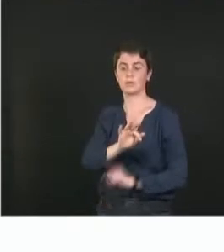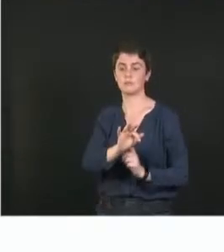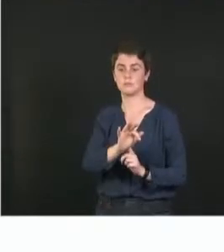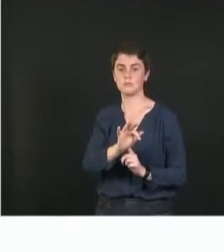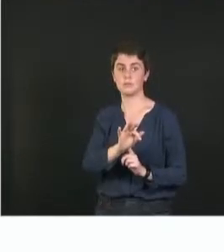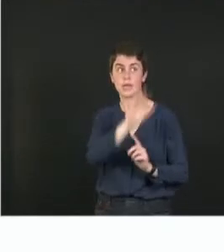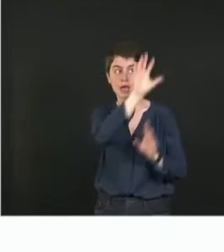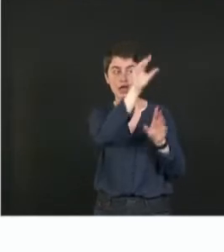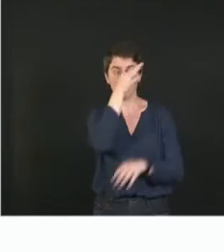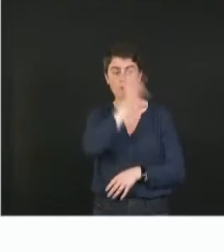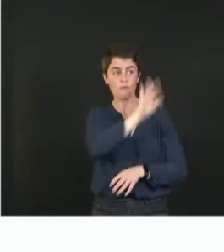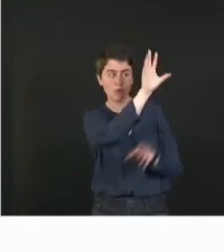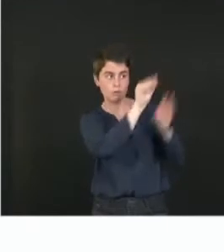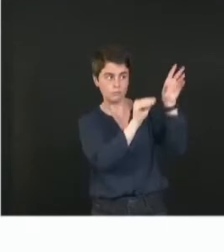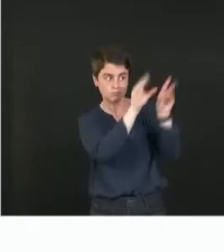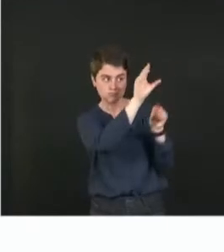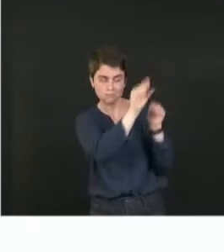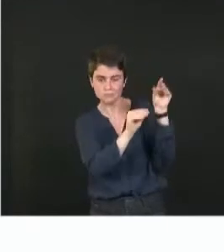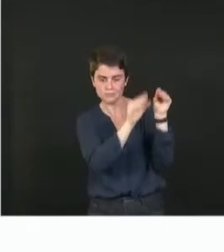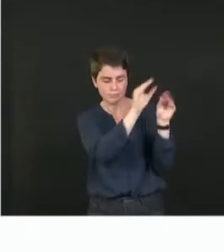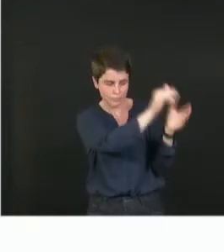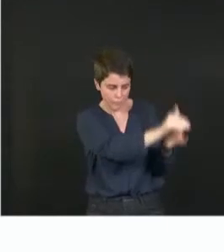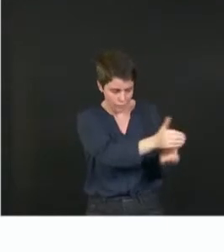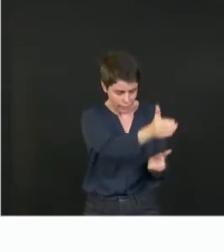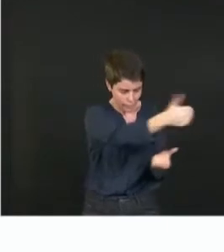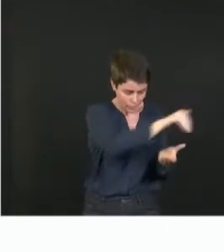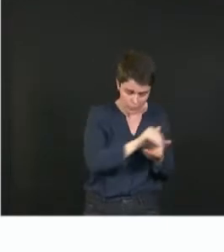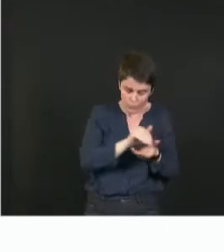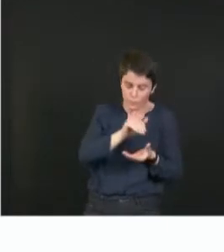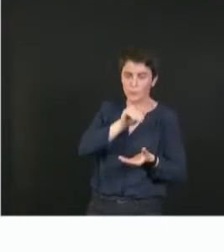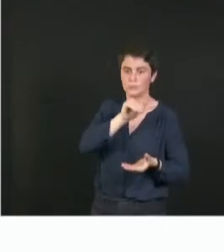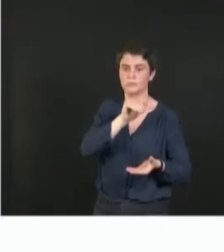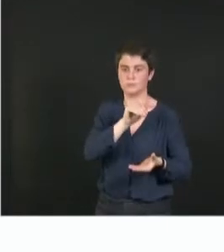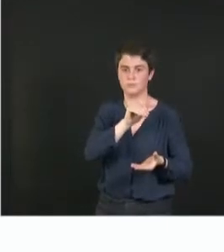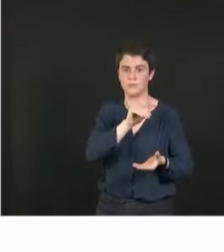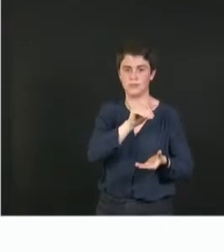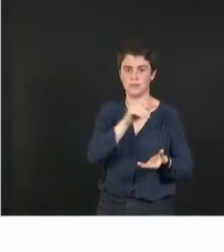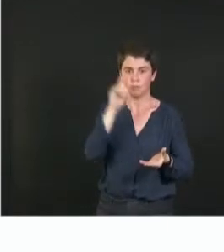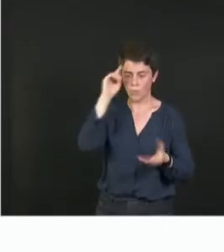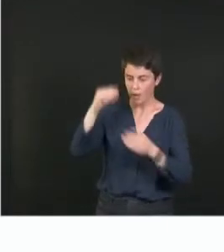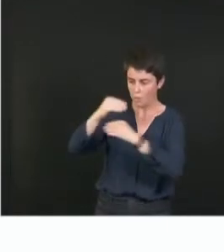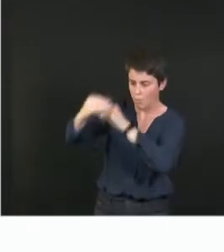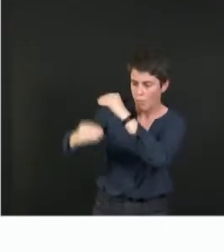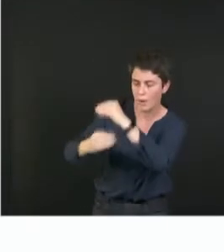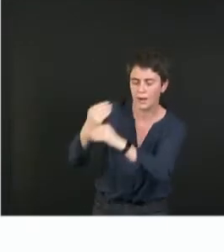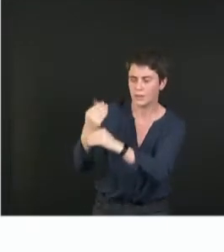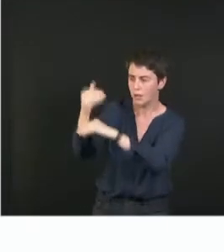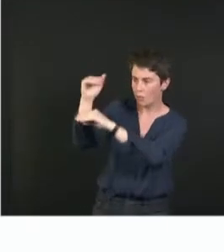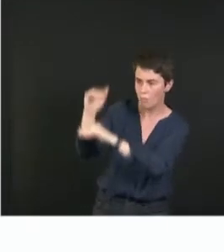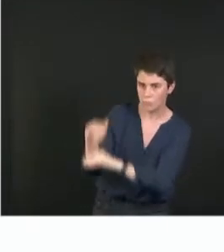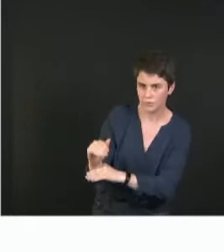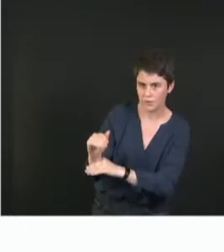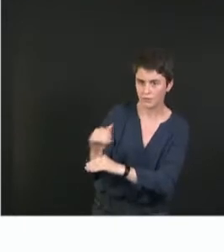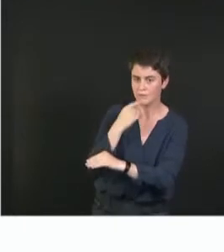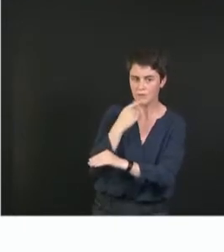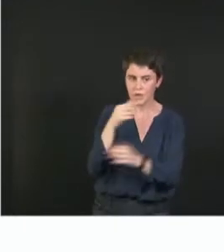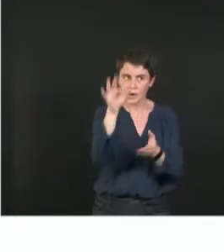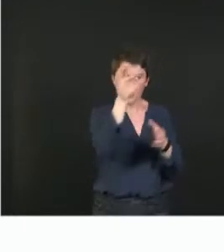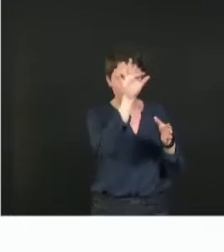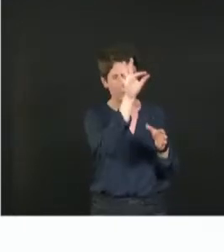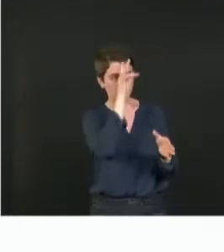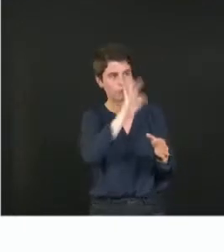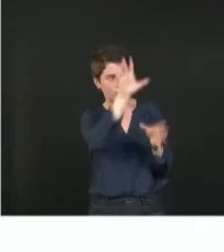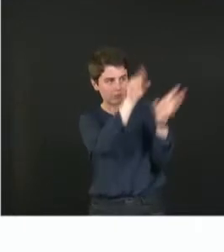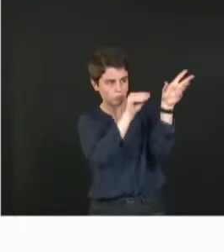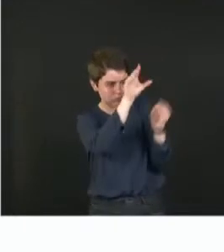du fruit est fructueuse, c'est la même origine, hein, fruit, frugal, fructueux, quand elle ne blesse pas la terre et qu'elle rassasie ceux qui la font. Donc voilà, cette idée de frugalité